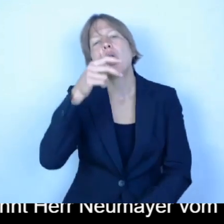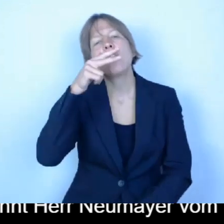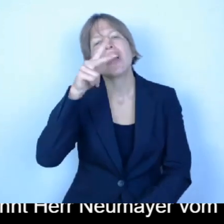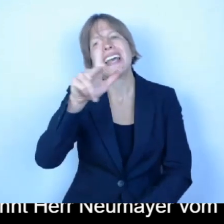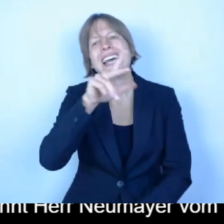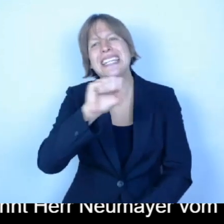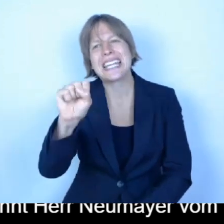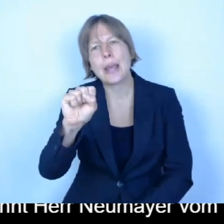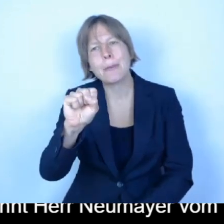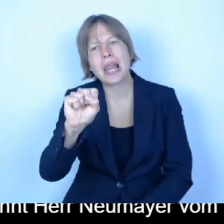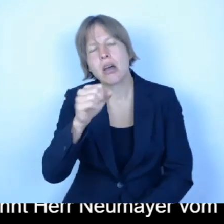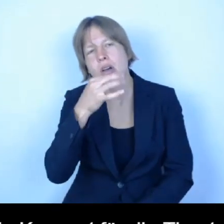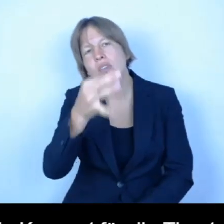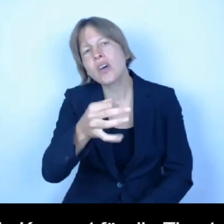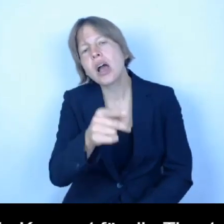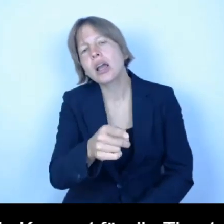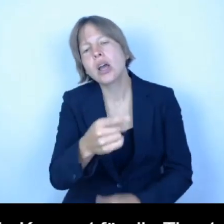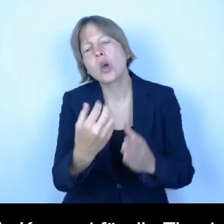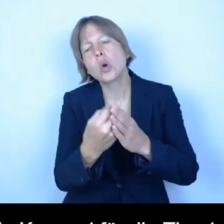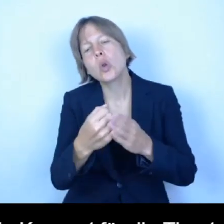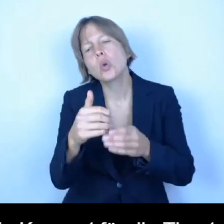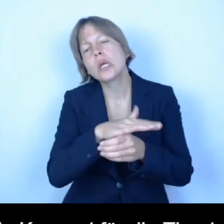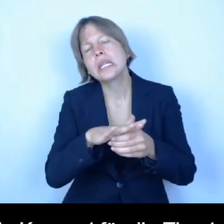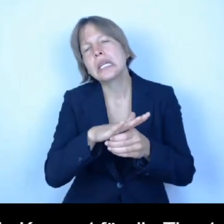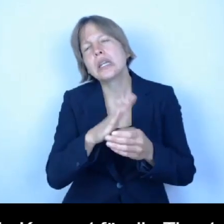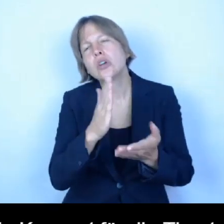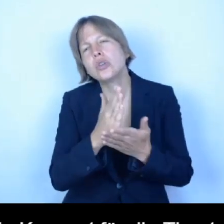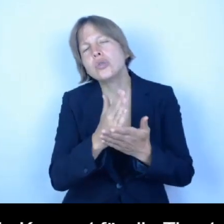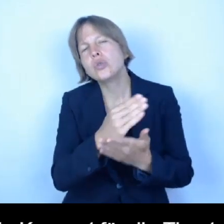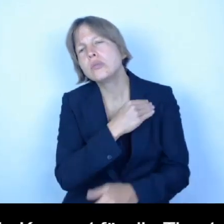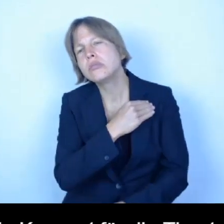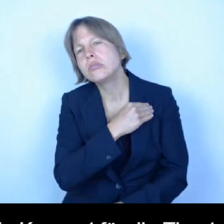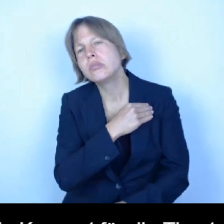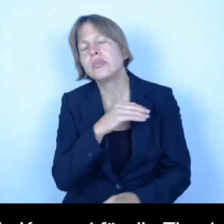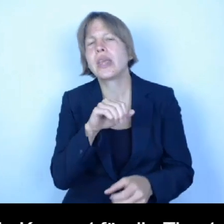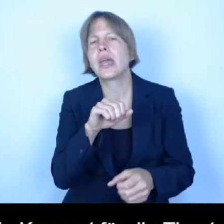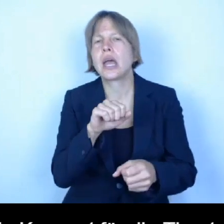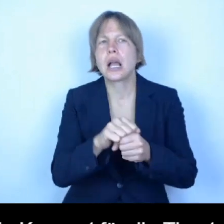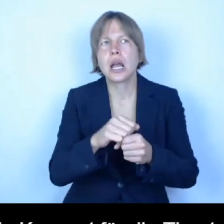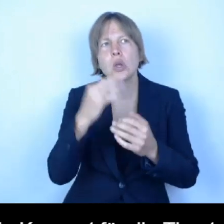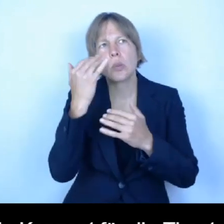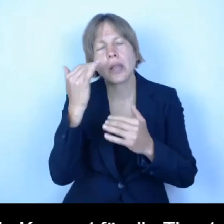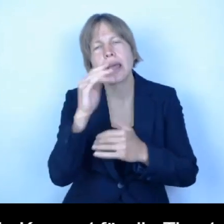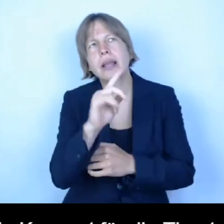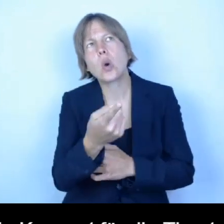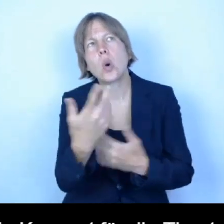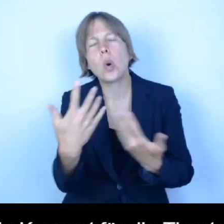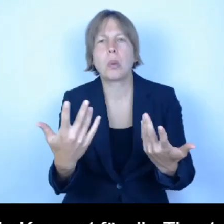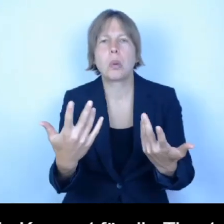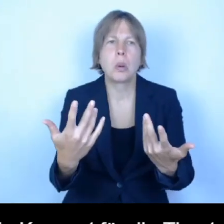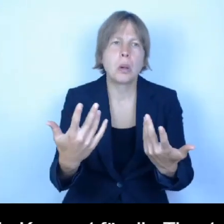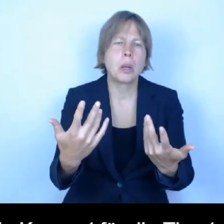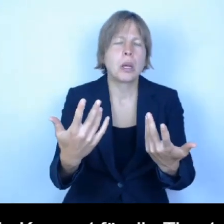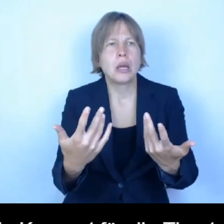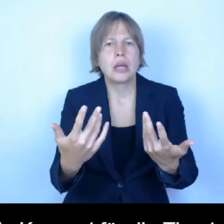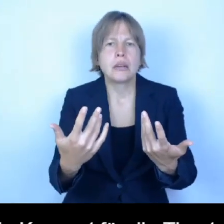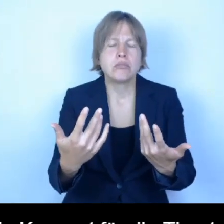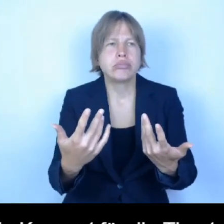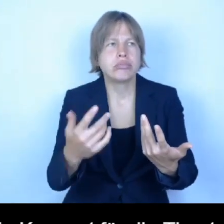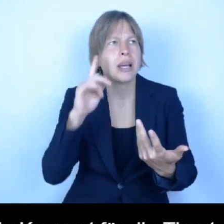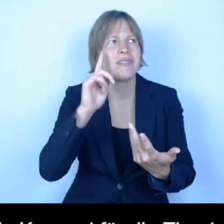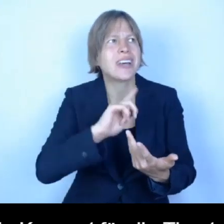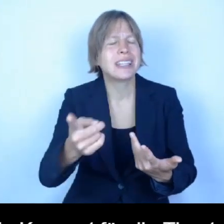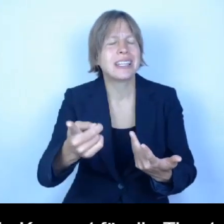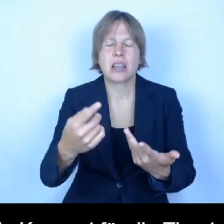dafür sorgen, dass wieder etwas stattfinden kann. Also keine Massenszenen auf der Bühne, aber wenn ich 2, 3 Personen auf der Bühne habe, ist